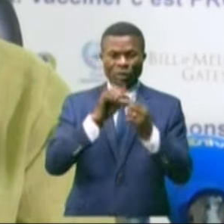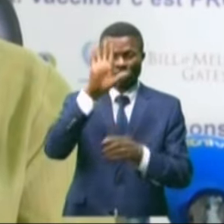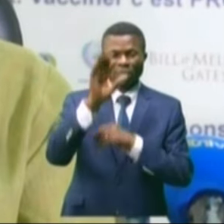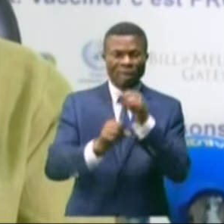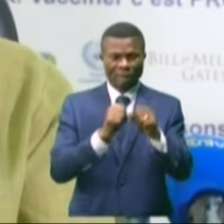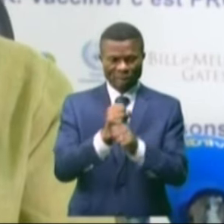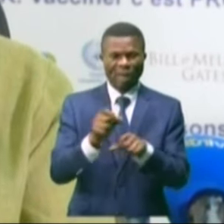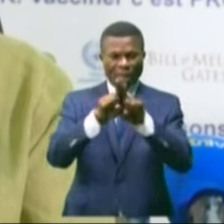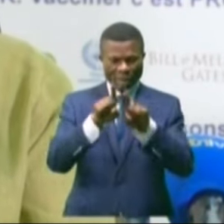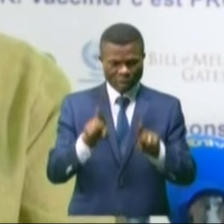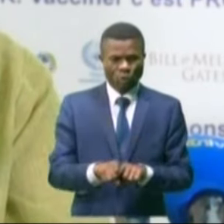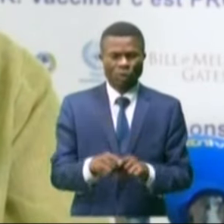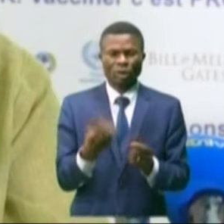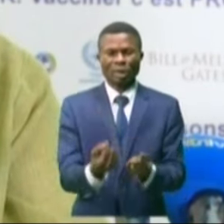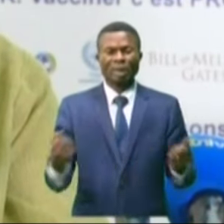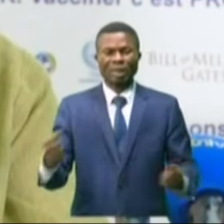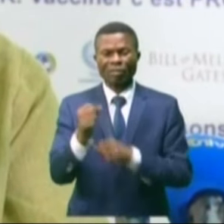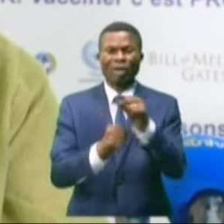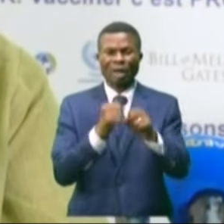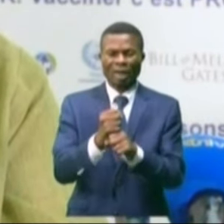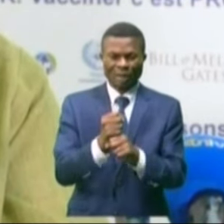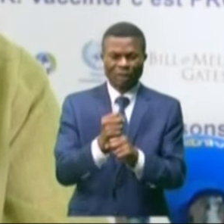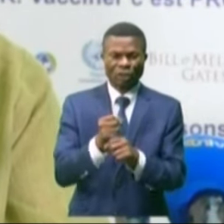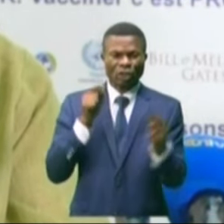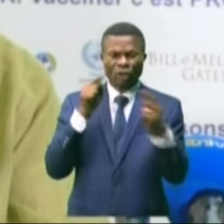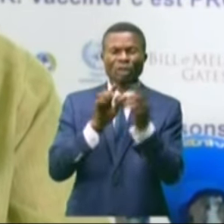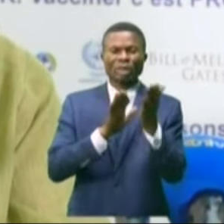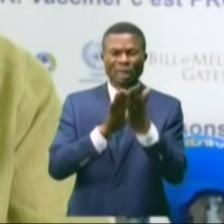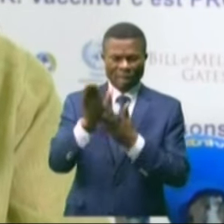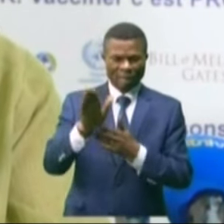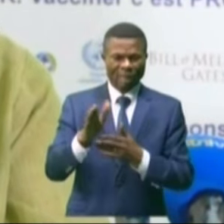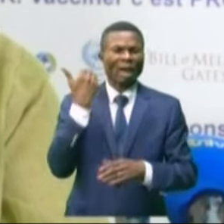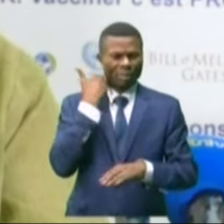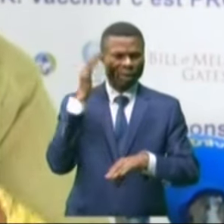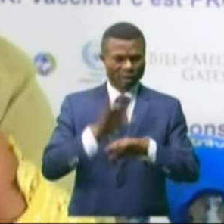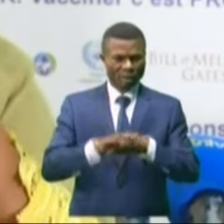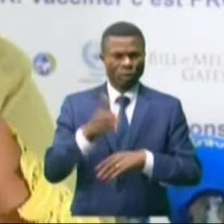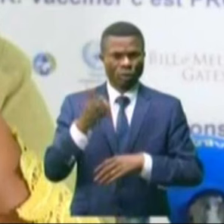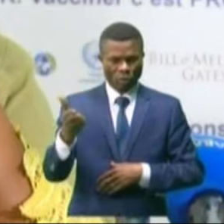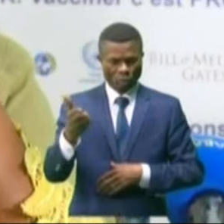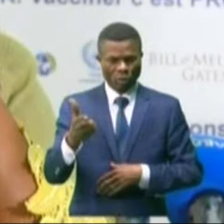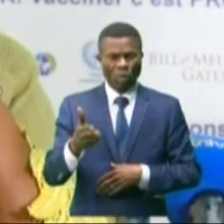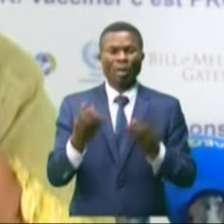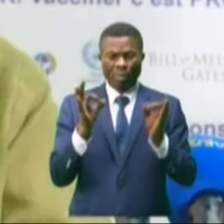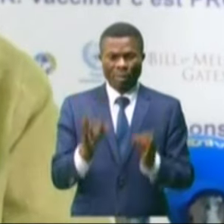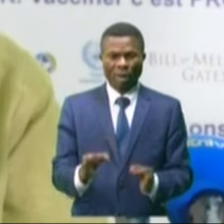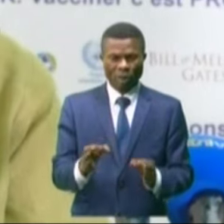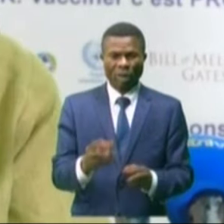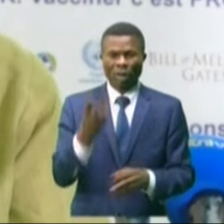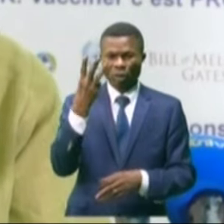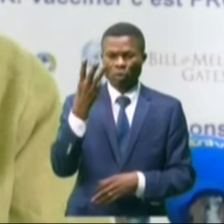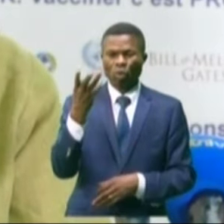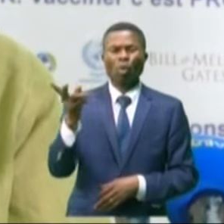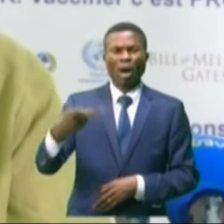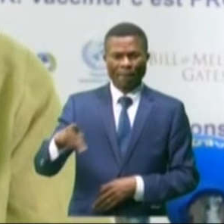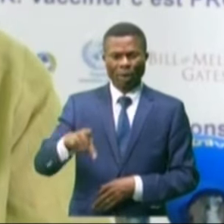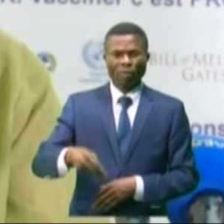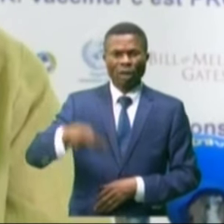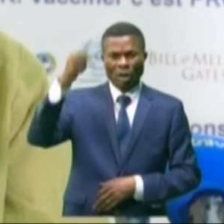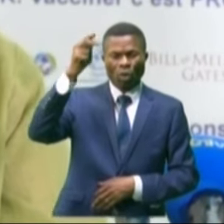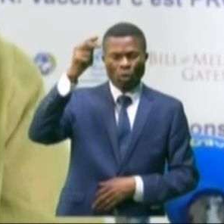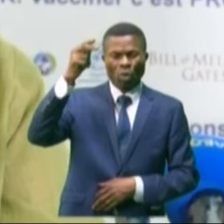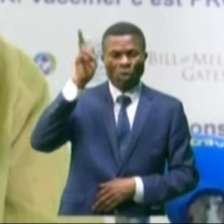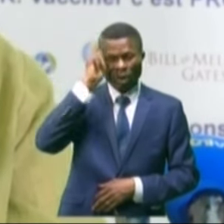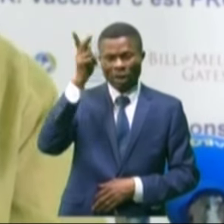qui ont développé la paralysie. Et lorsqu'on regarde la localisation, c'est essentiellement dans les trois provinces que sont le Haut-Katanga,